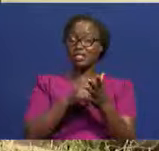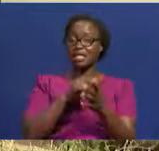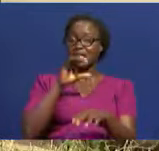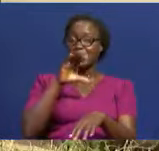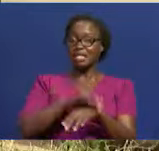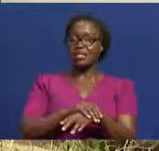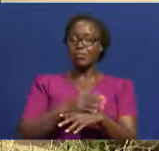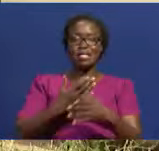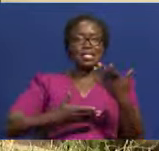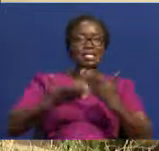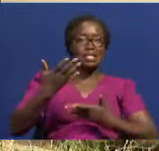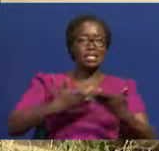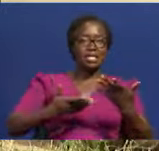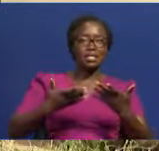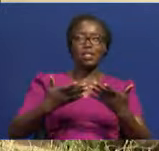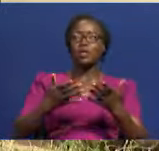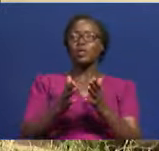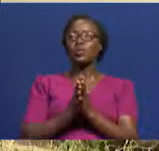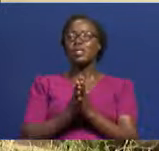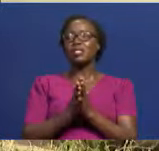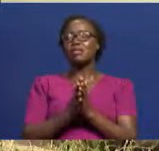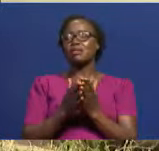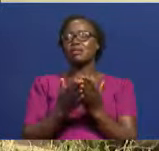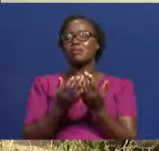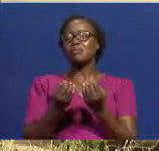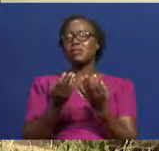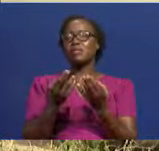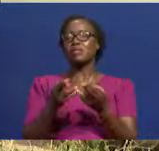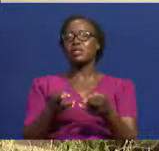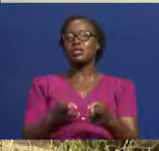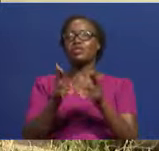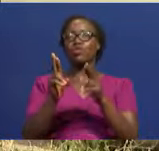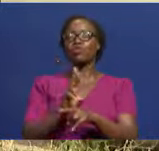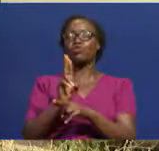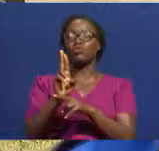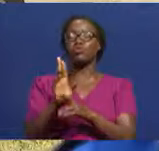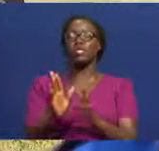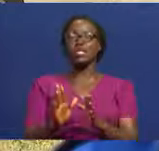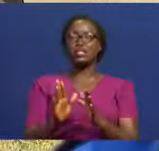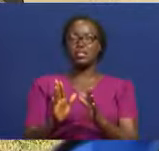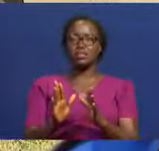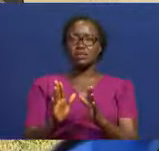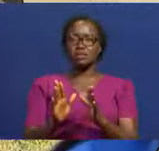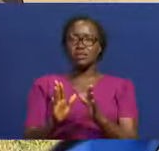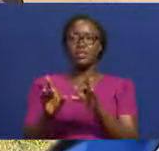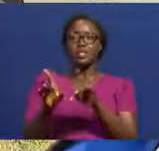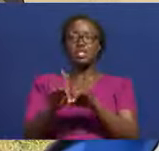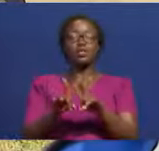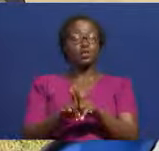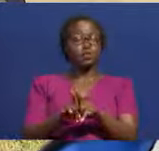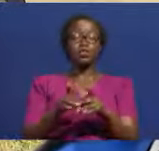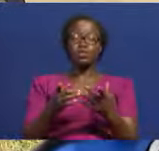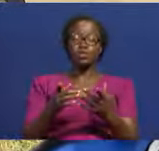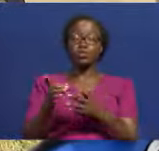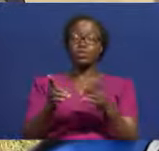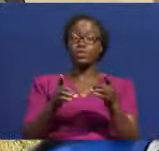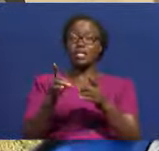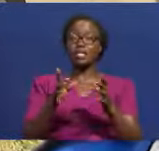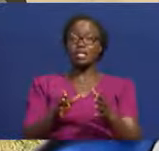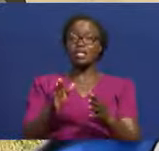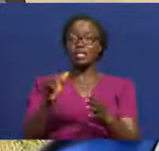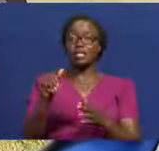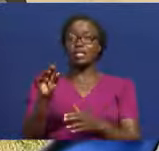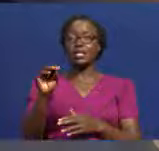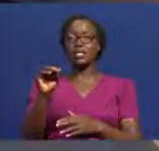to interact with a good number of our road users, that's drivers. Kulingana na mkurugenzi wa halmashauri hiyo